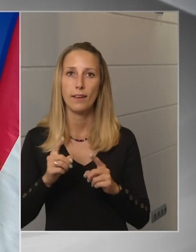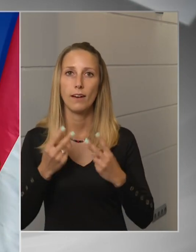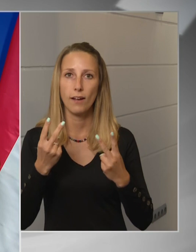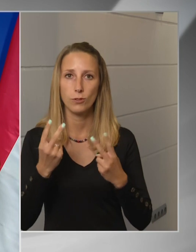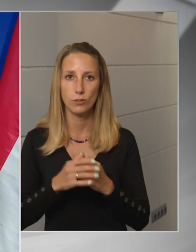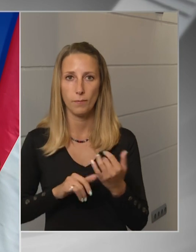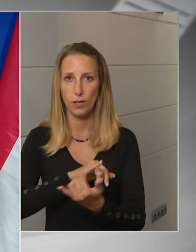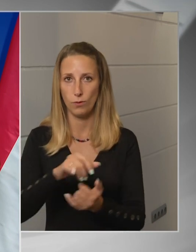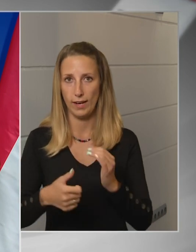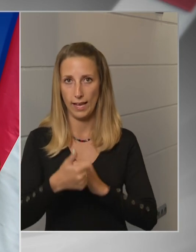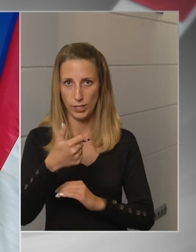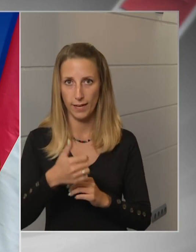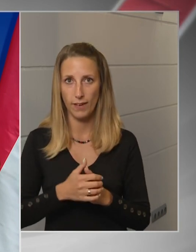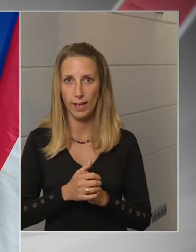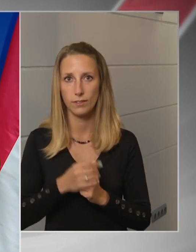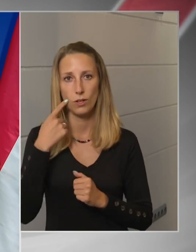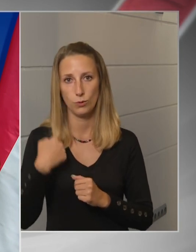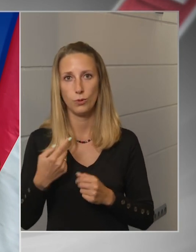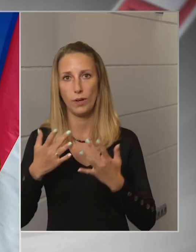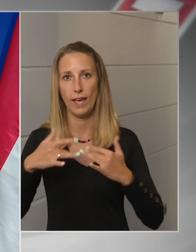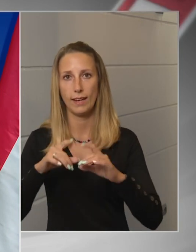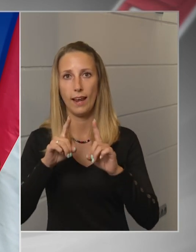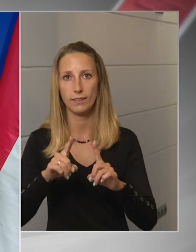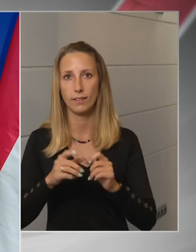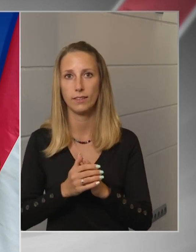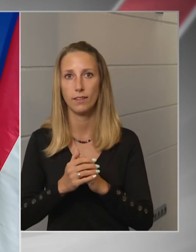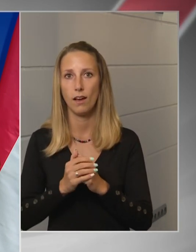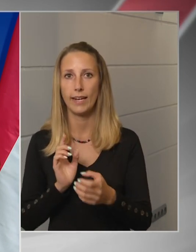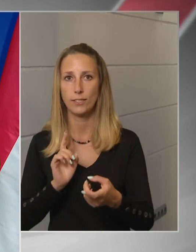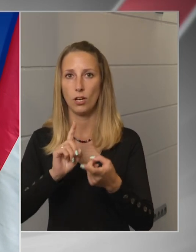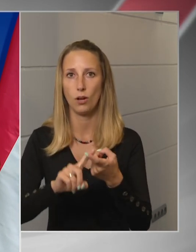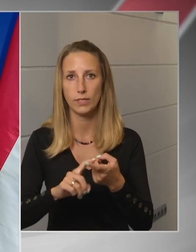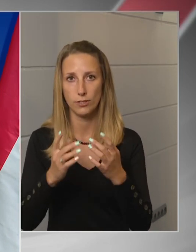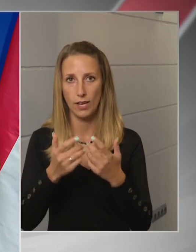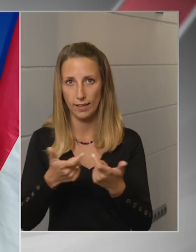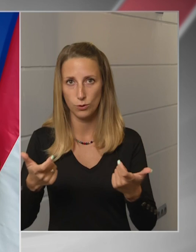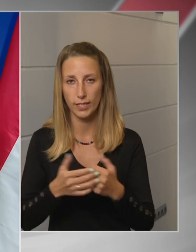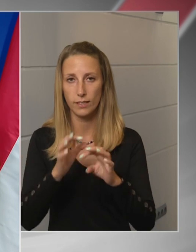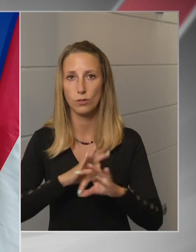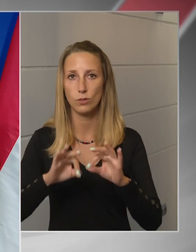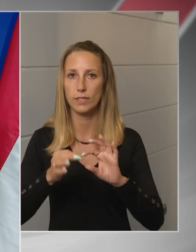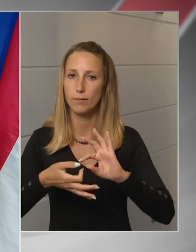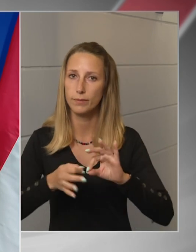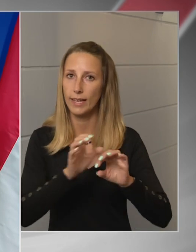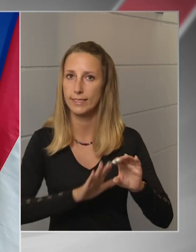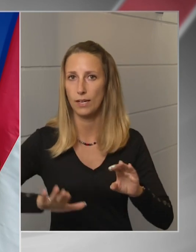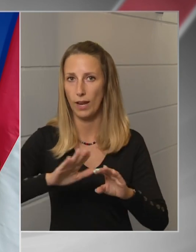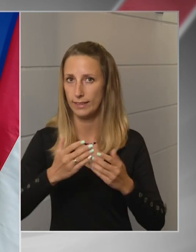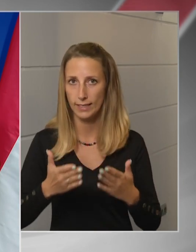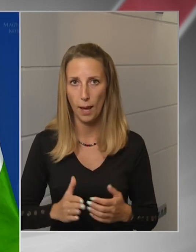január 1-ével tudjuk helyreállítani a rácsatlakozás lehetőségét. Az ország egész területén nem,